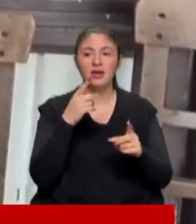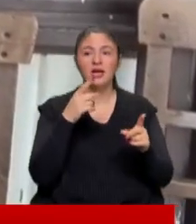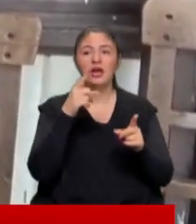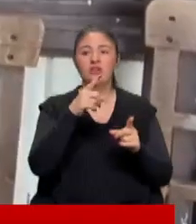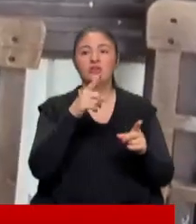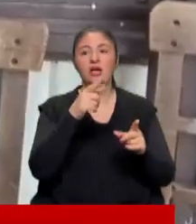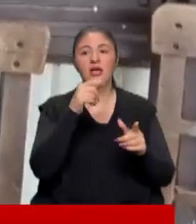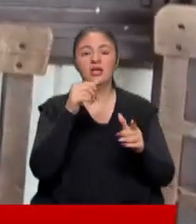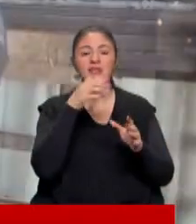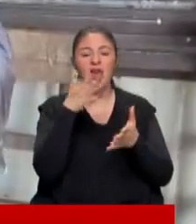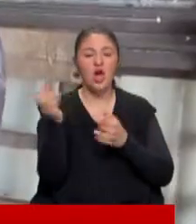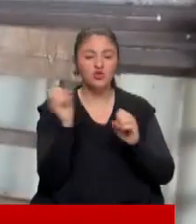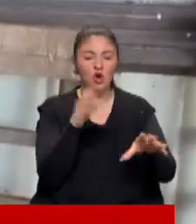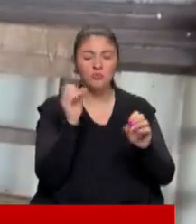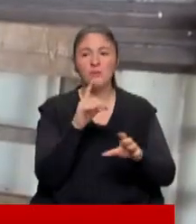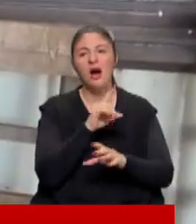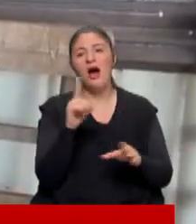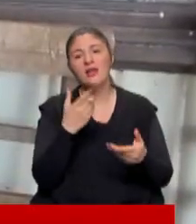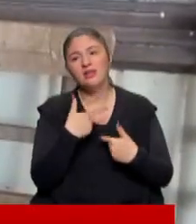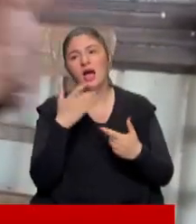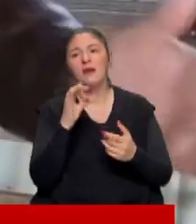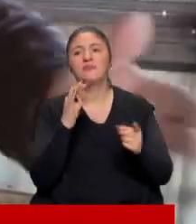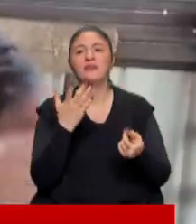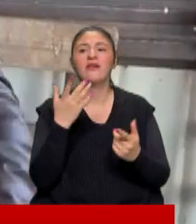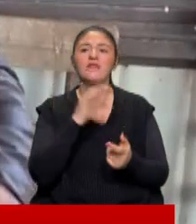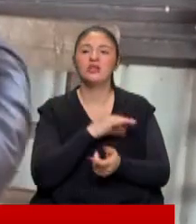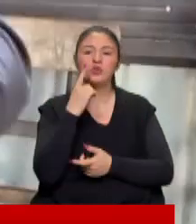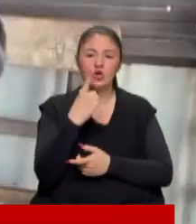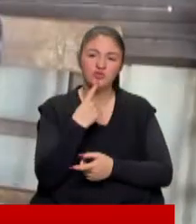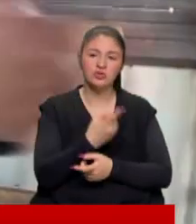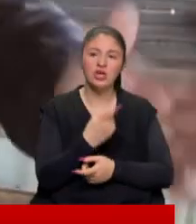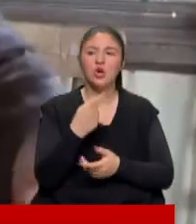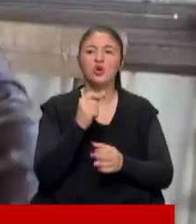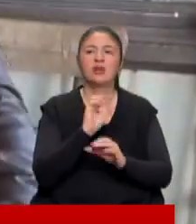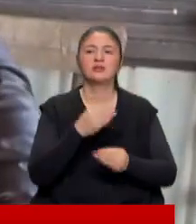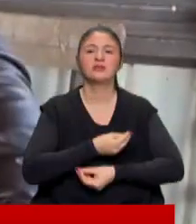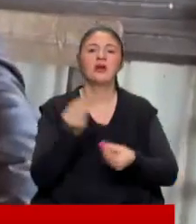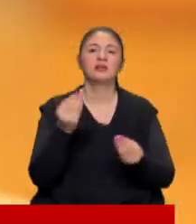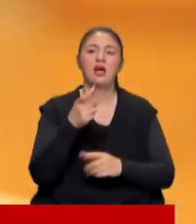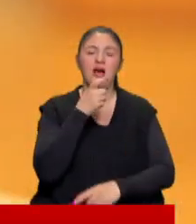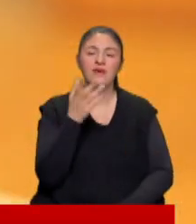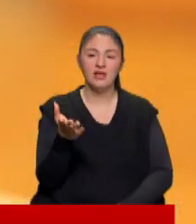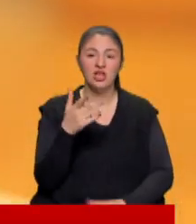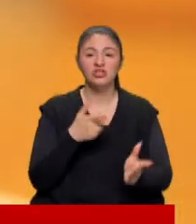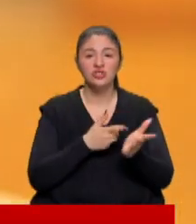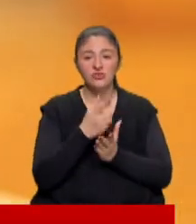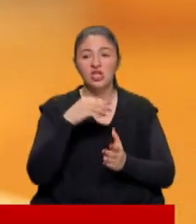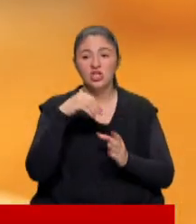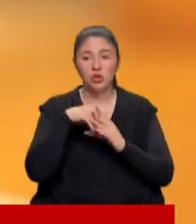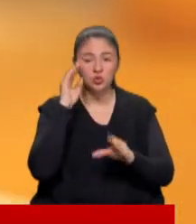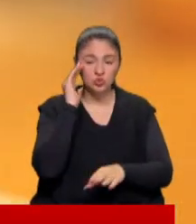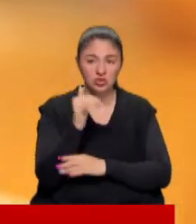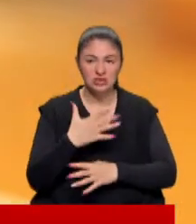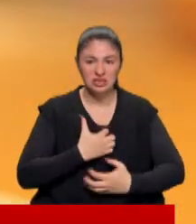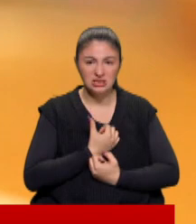Deriçay'a mevkiinde dökülmüş. Hem hayrına hem de fayda görsün diye ücretsiz dağıttı kahvemizde. Çiftçinin içine düştüğü